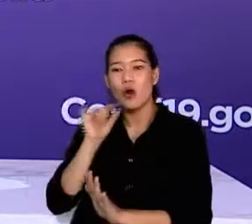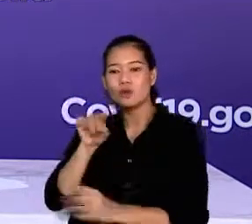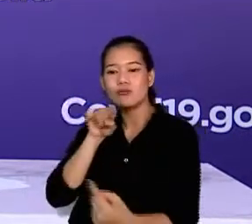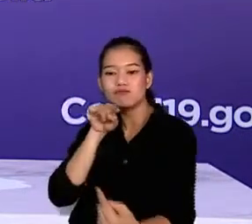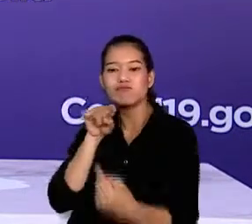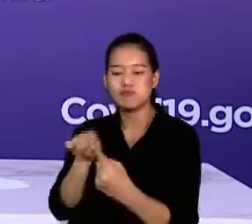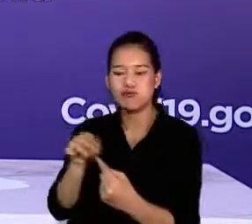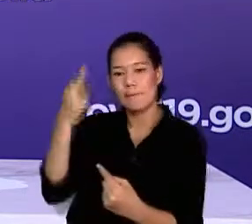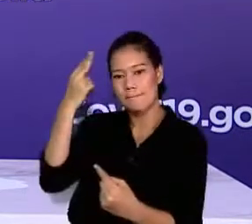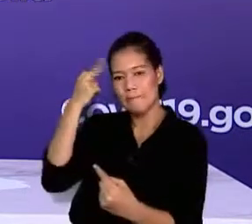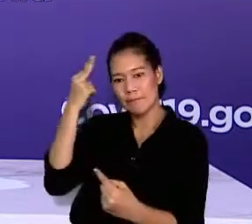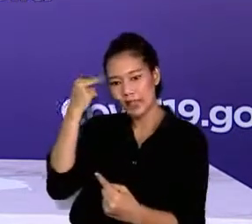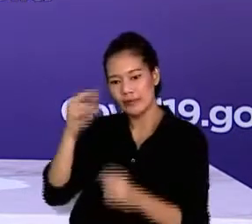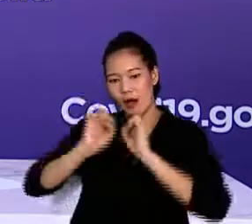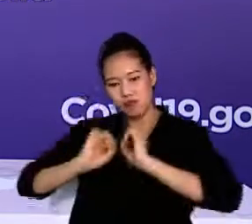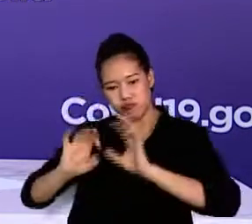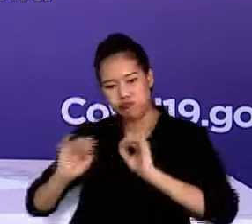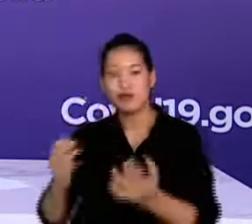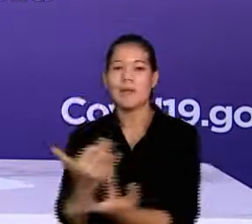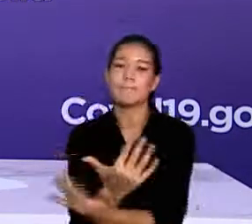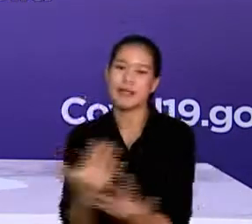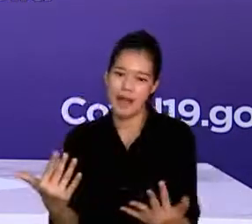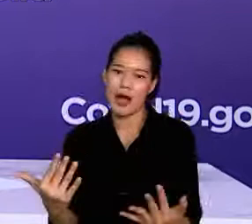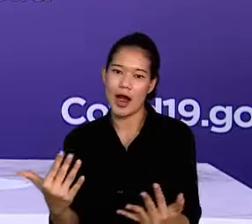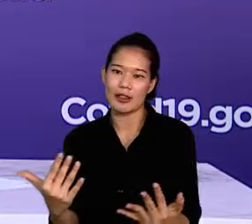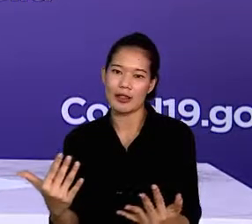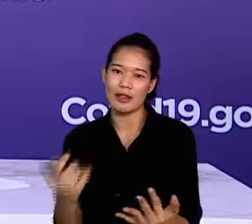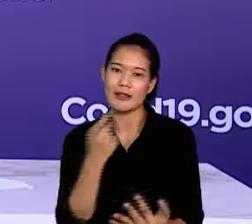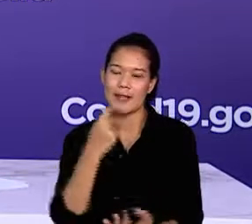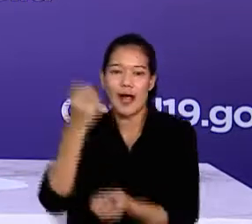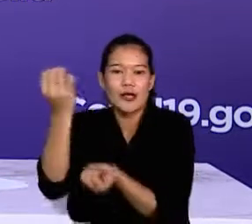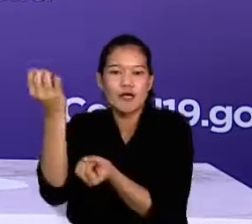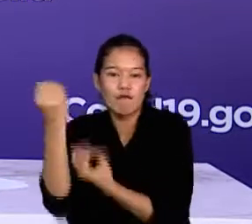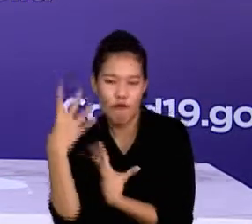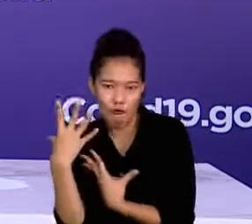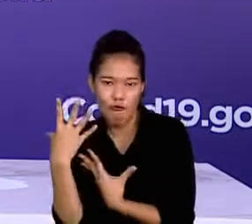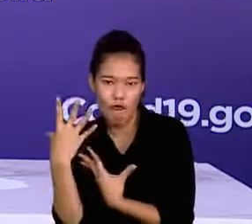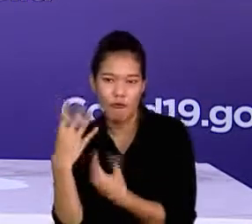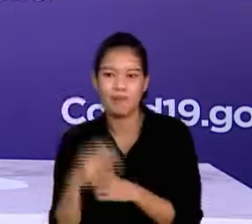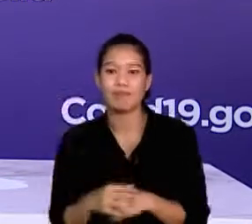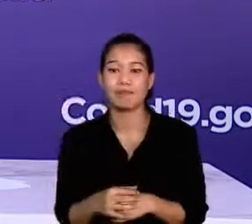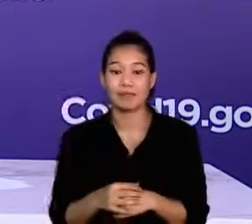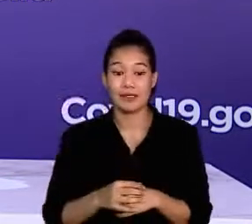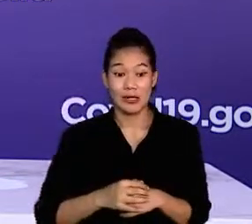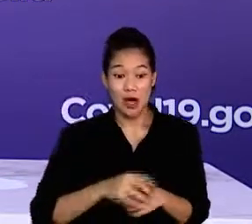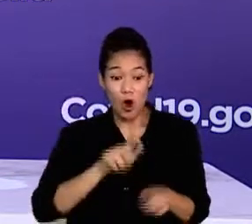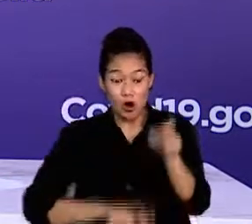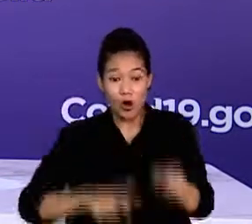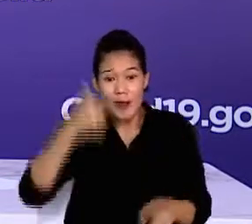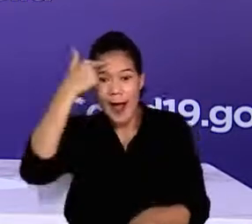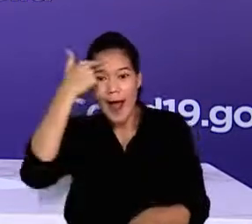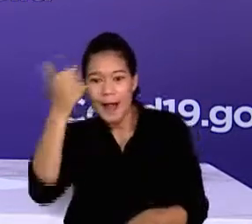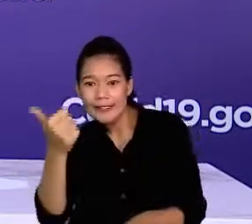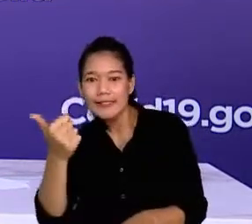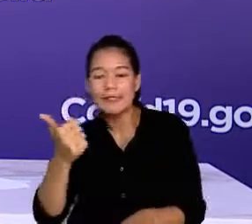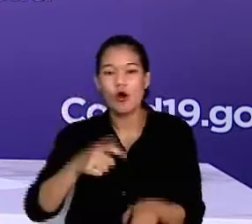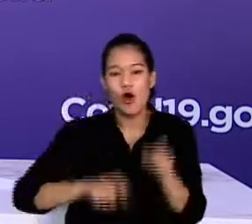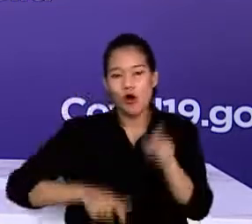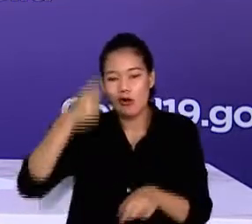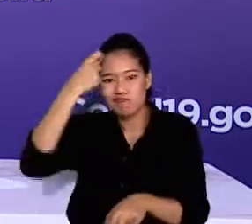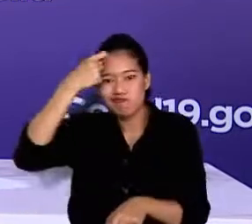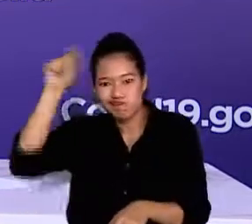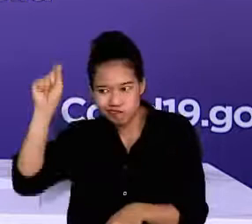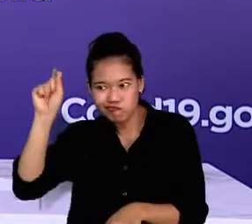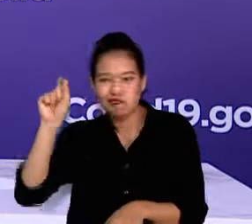dari pemerintah dalam pemberitaan kepada masyarakat dalam menyampaikan informasi dan kemudian juga para pakar atau akademisi